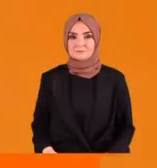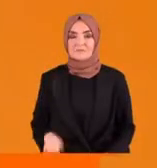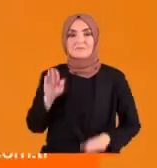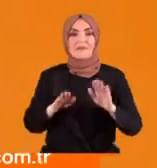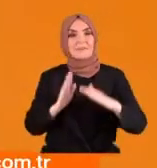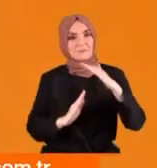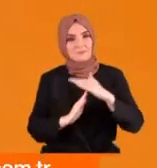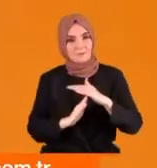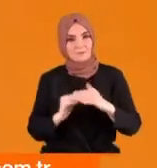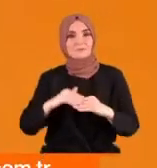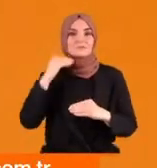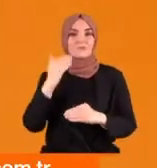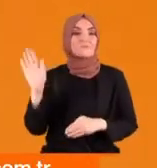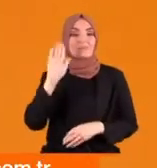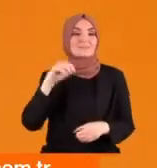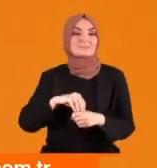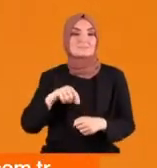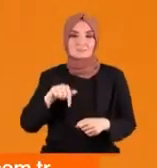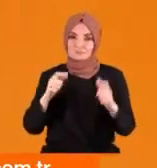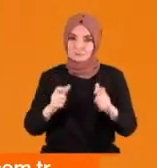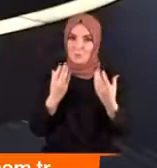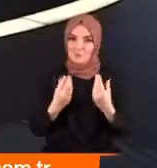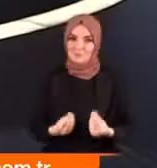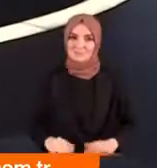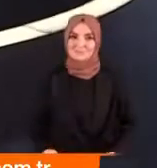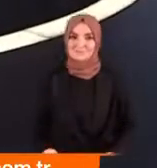Reklam arasına gidiyoruz, ardından veda etmek için burada olacağız.